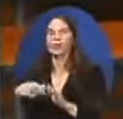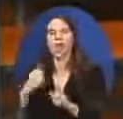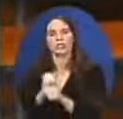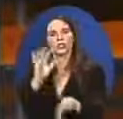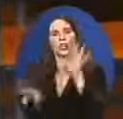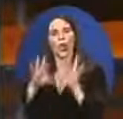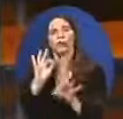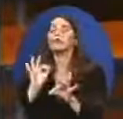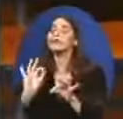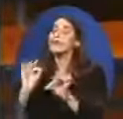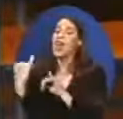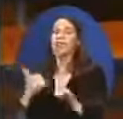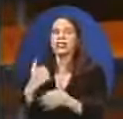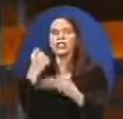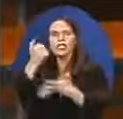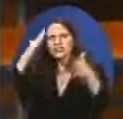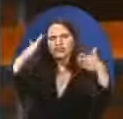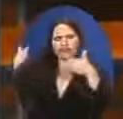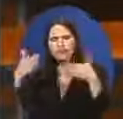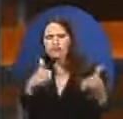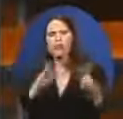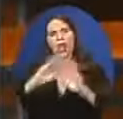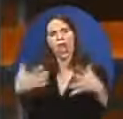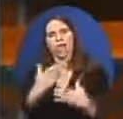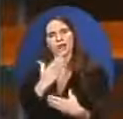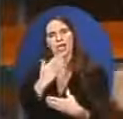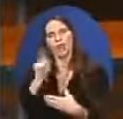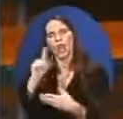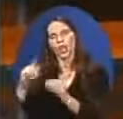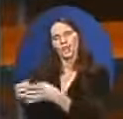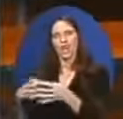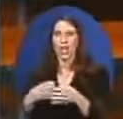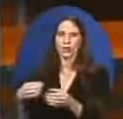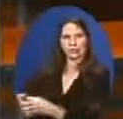ללכת לבחירות כדי להביא תקציב שמופנה כולו לעם ישראל, ולא לאותם